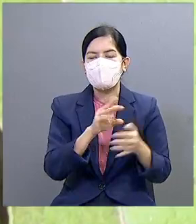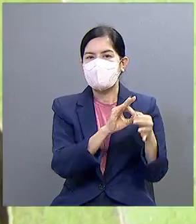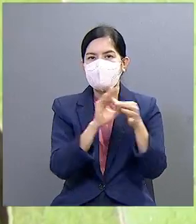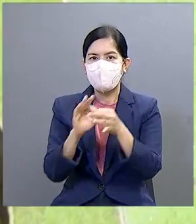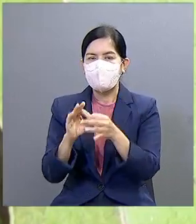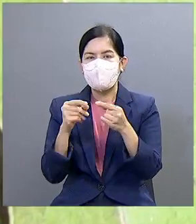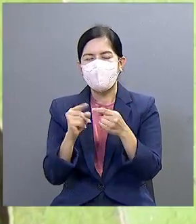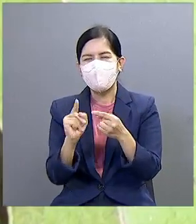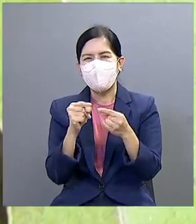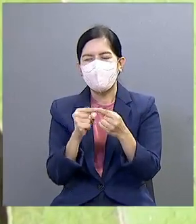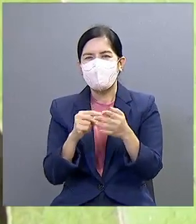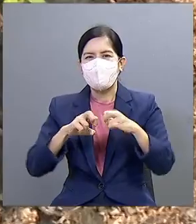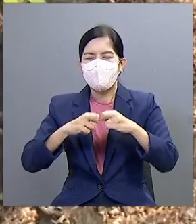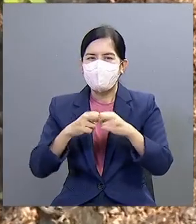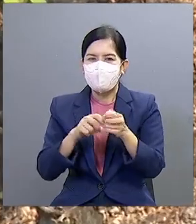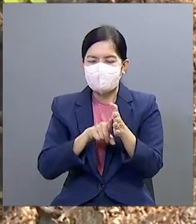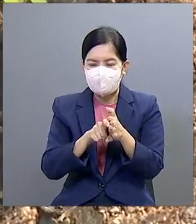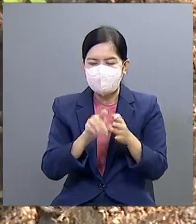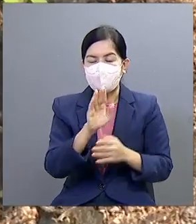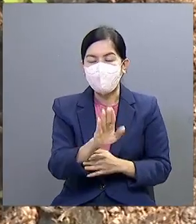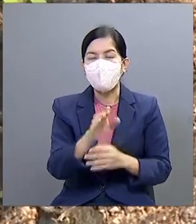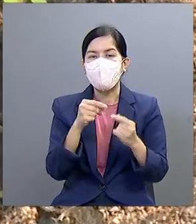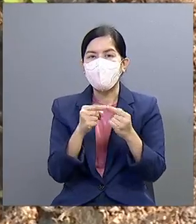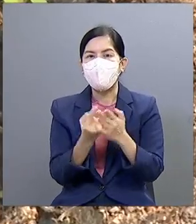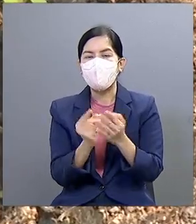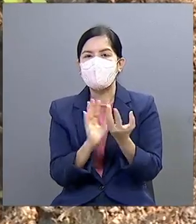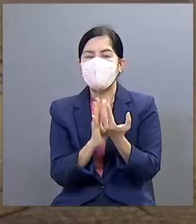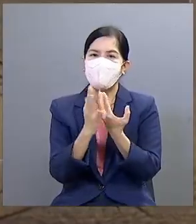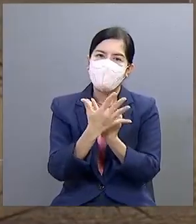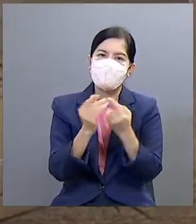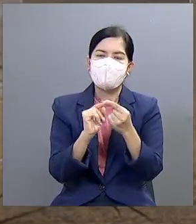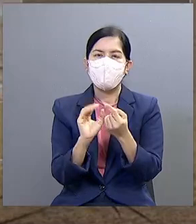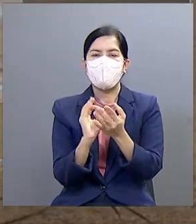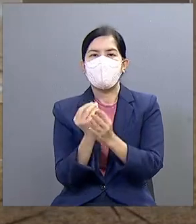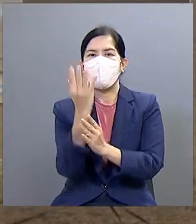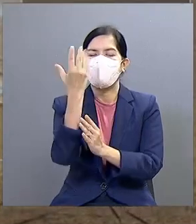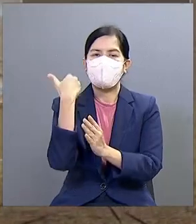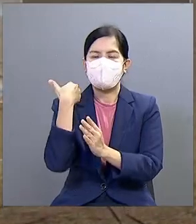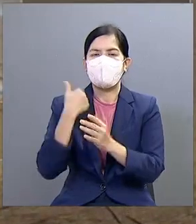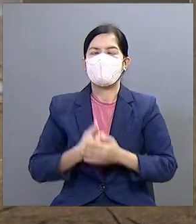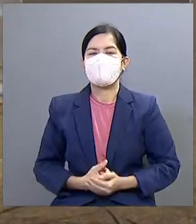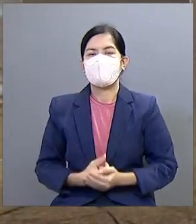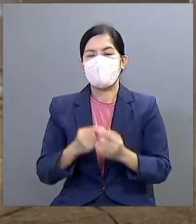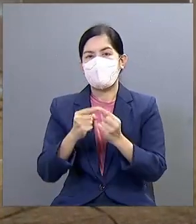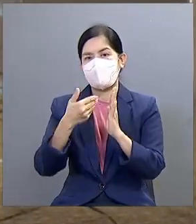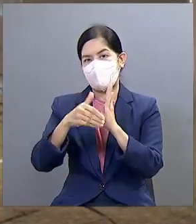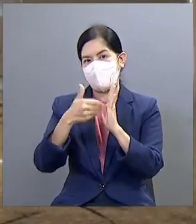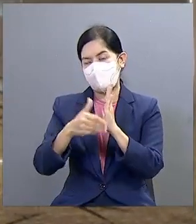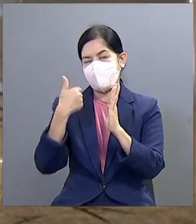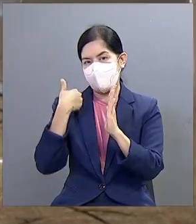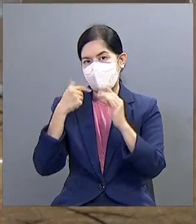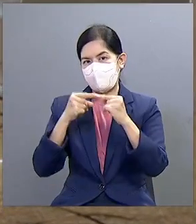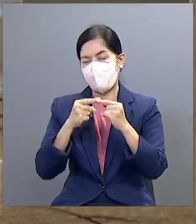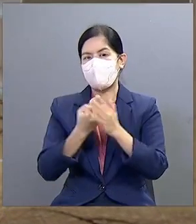ราเช่นโรครากเน่าเปียกในพริกโรคดอกเน่าในดาวเรืองภาคตะวันออกเฉียงเหนือมีฝนฟ้าคะนอง 40-60%